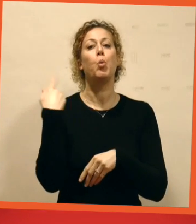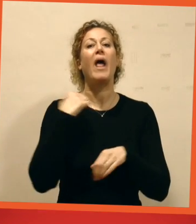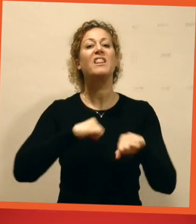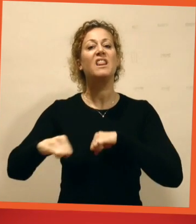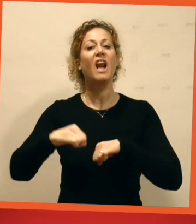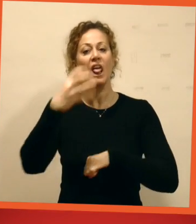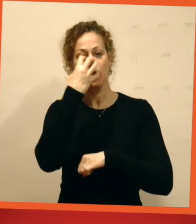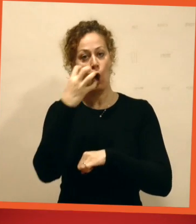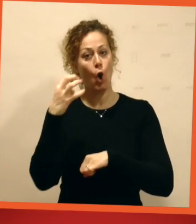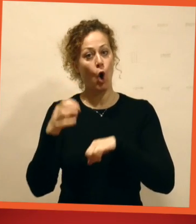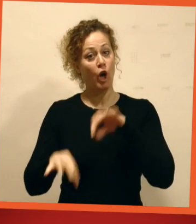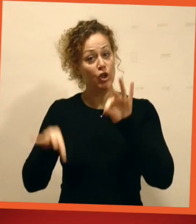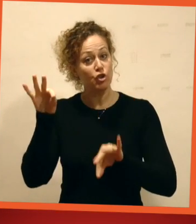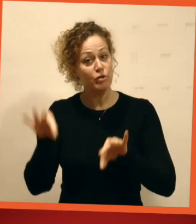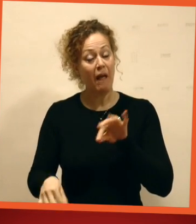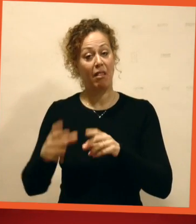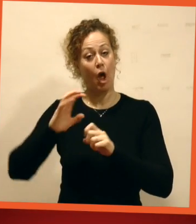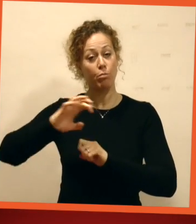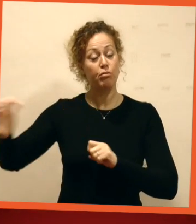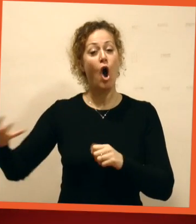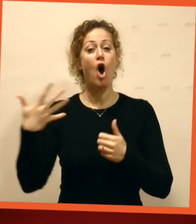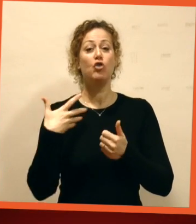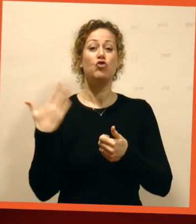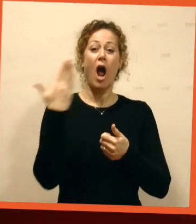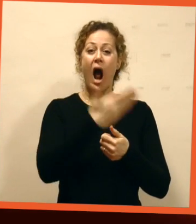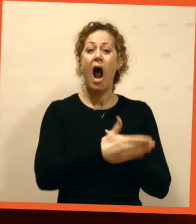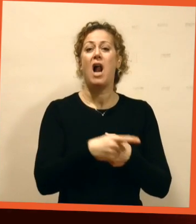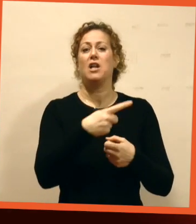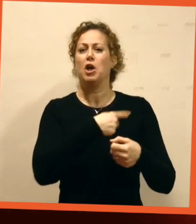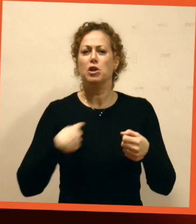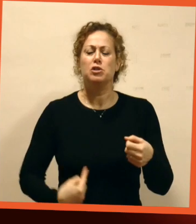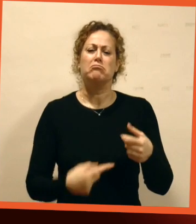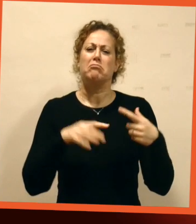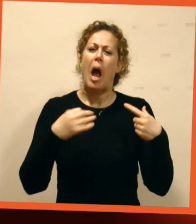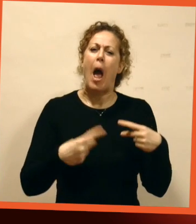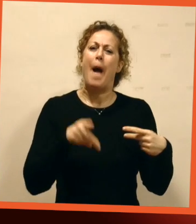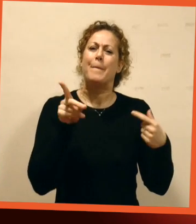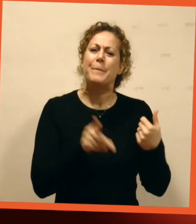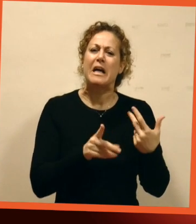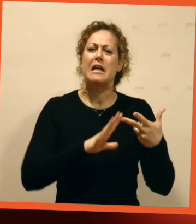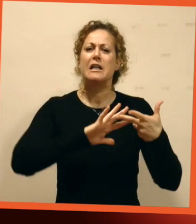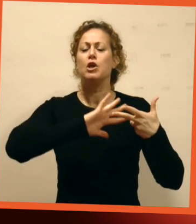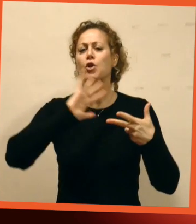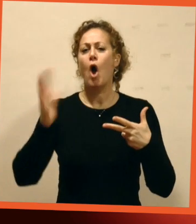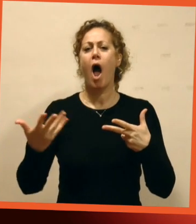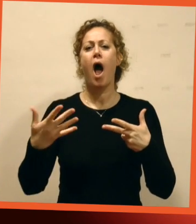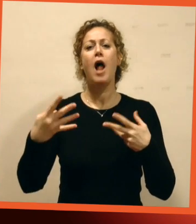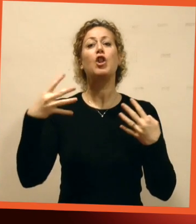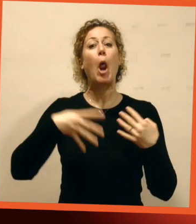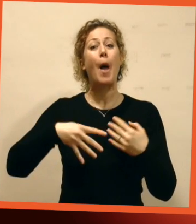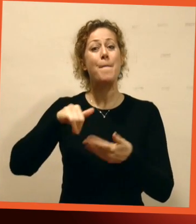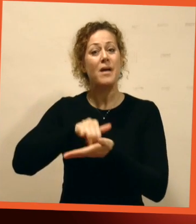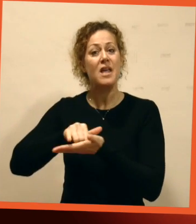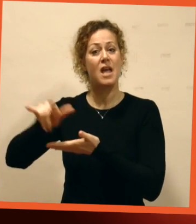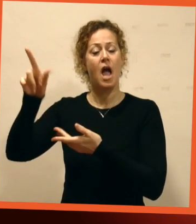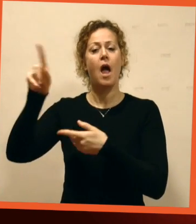internazionale, fa spettacolo a Bangkok, Pechino, Miami, eccetera, Le Fanfade, e un'altra è a